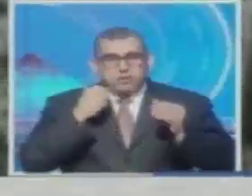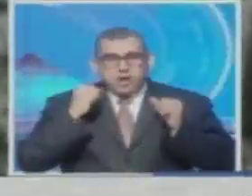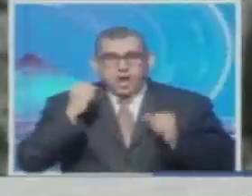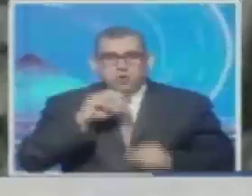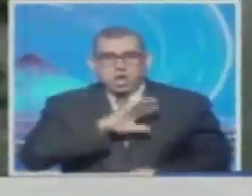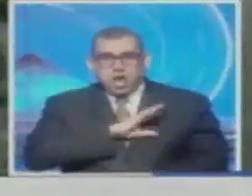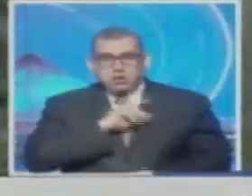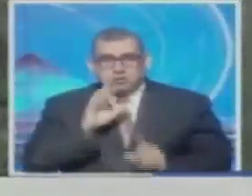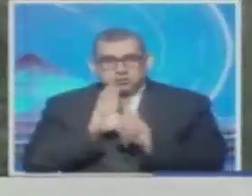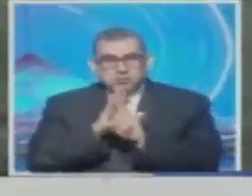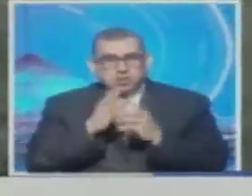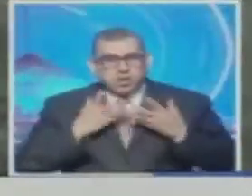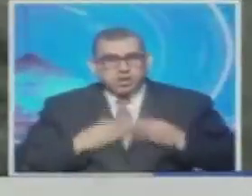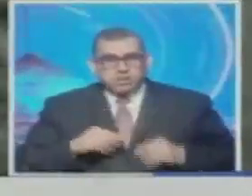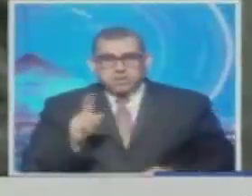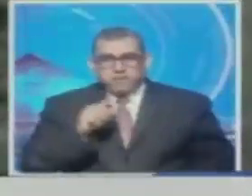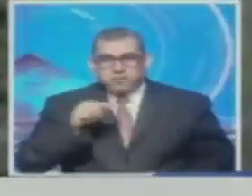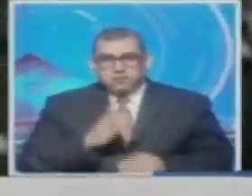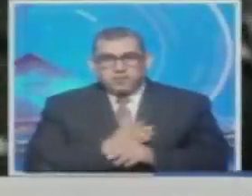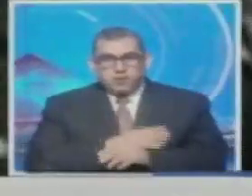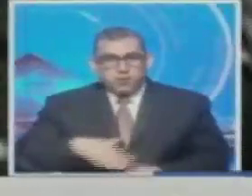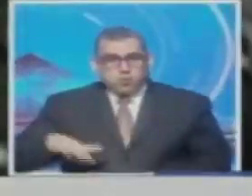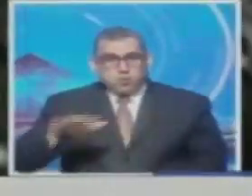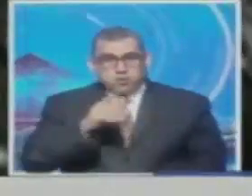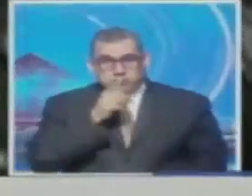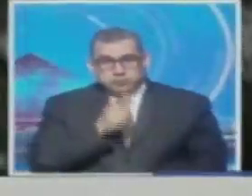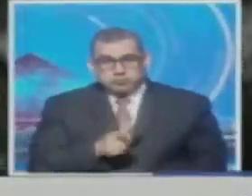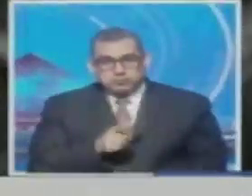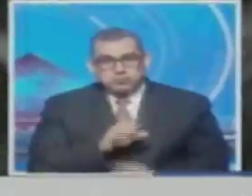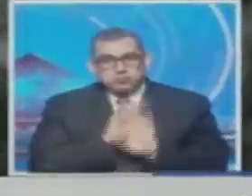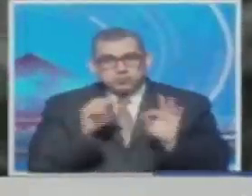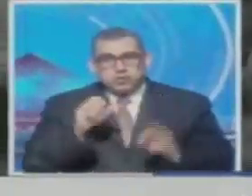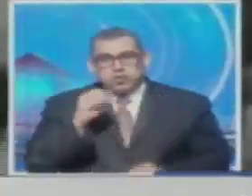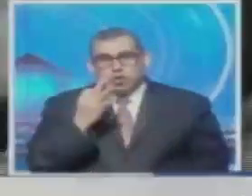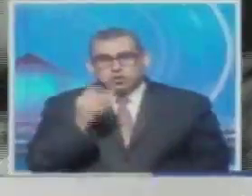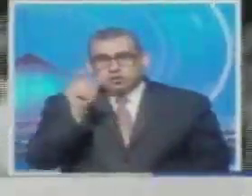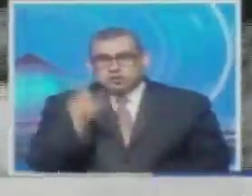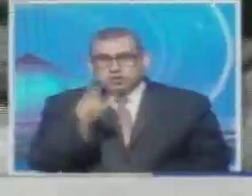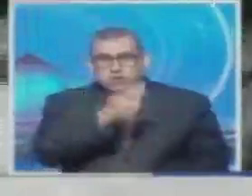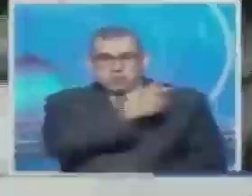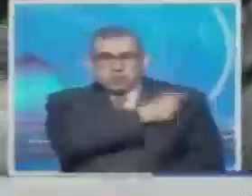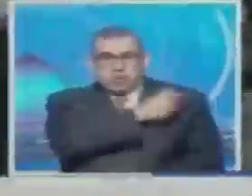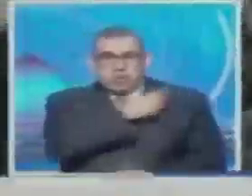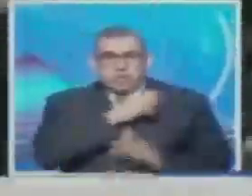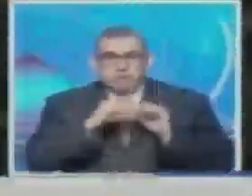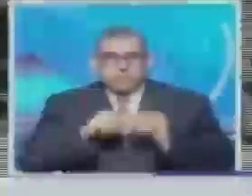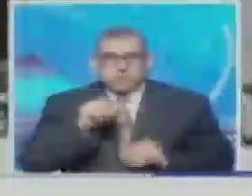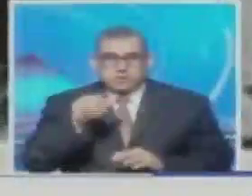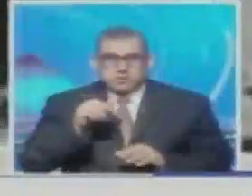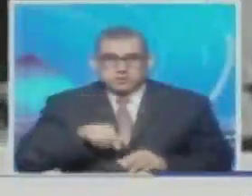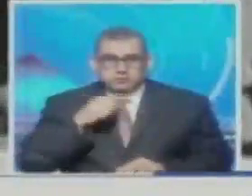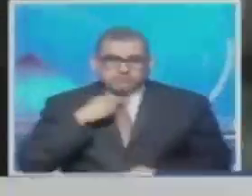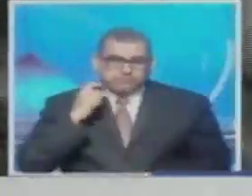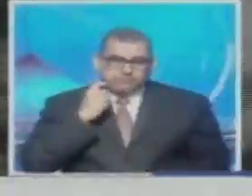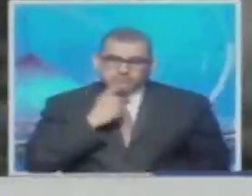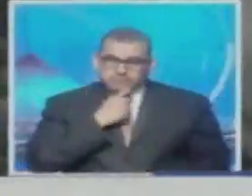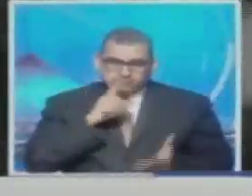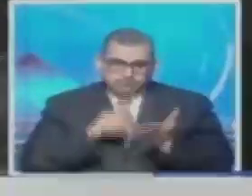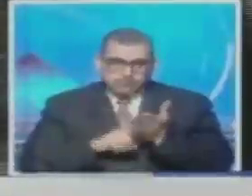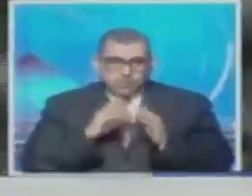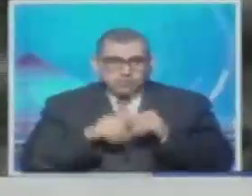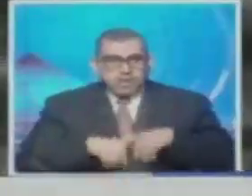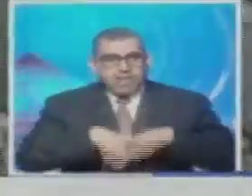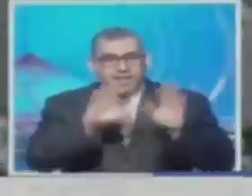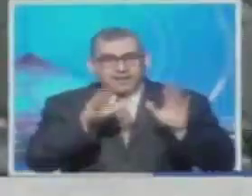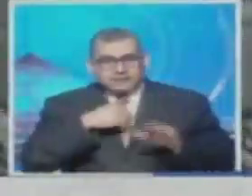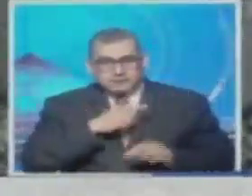في حماية أمن واستقرار البلاد. 13 ضابطا من الجيش المصري أبوا أن تصبح مصر